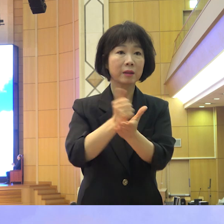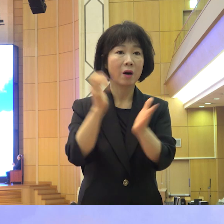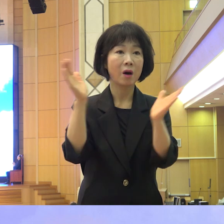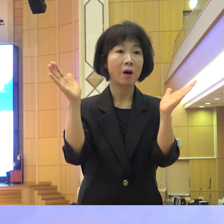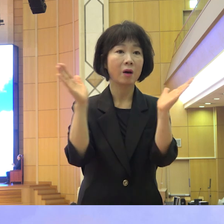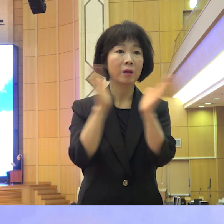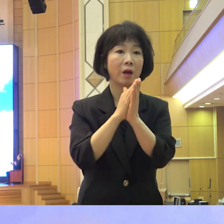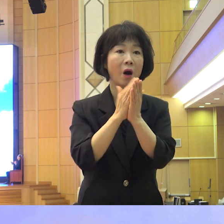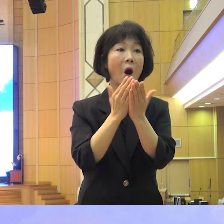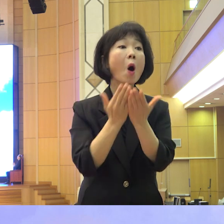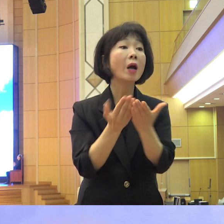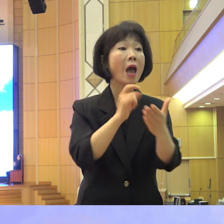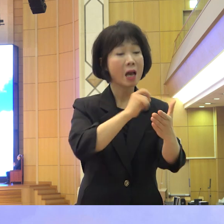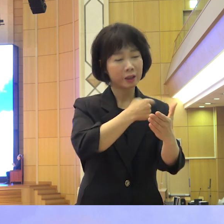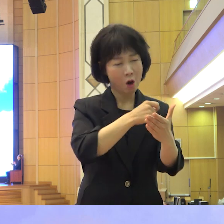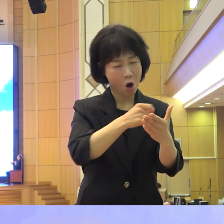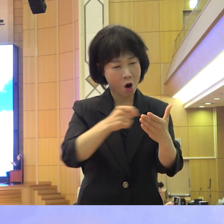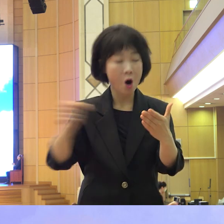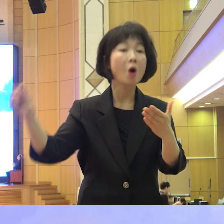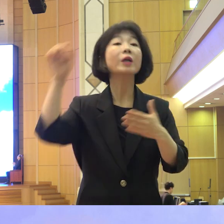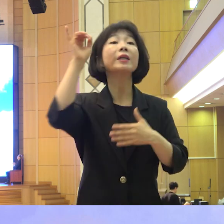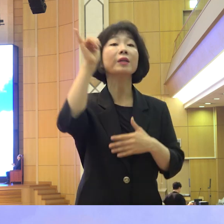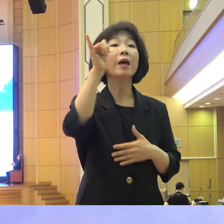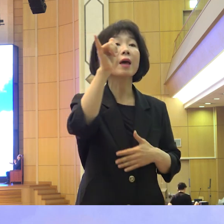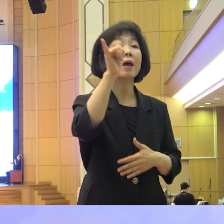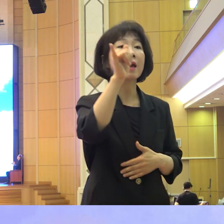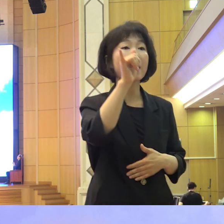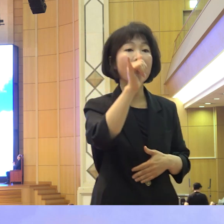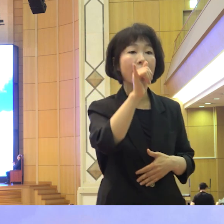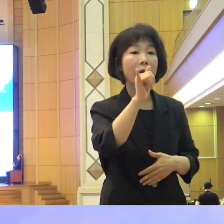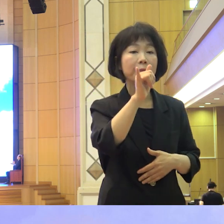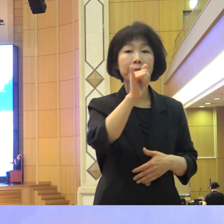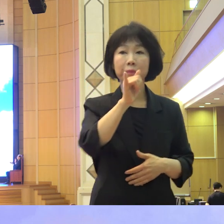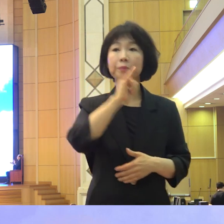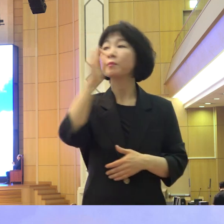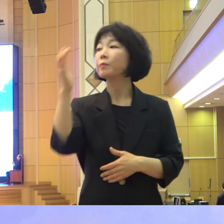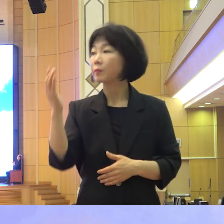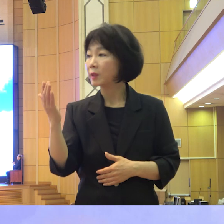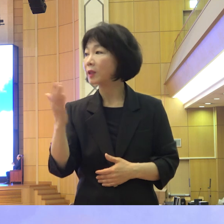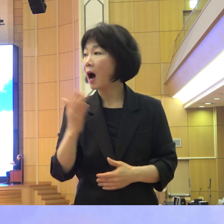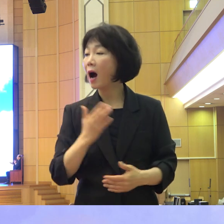사랑하신. 한 번 더 가사를 생각하며 찬양합니다. 날 사랑하신